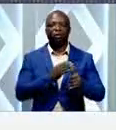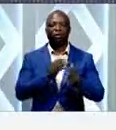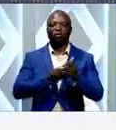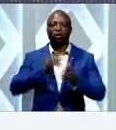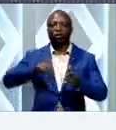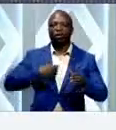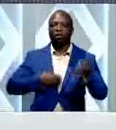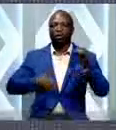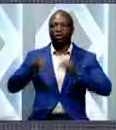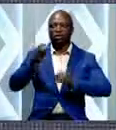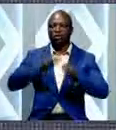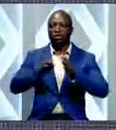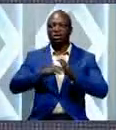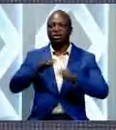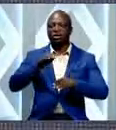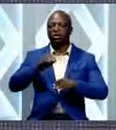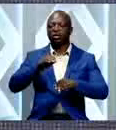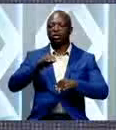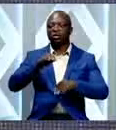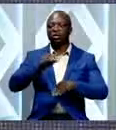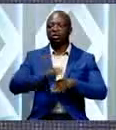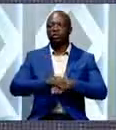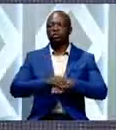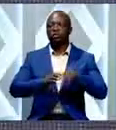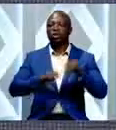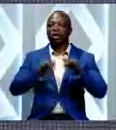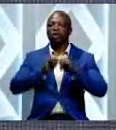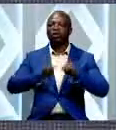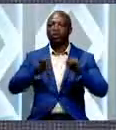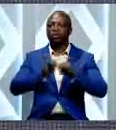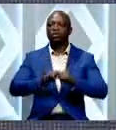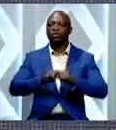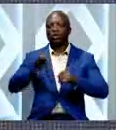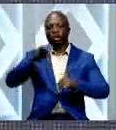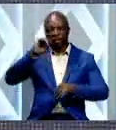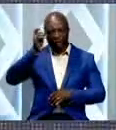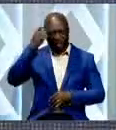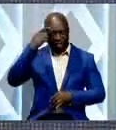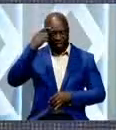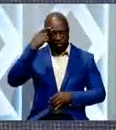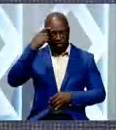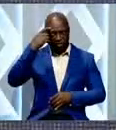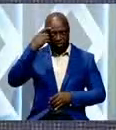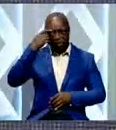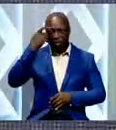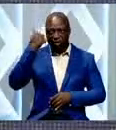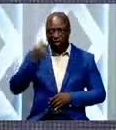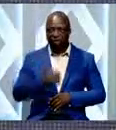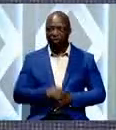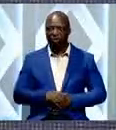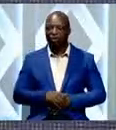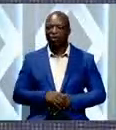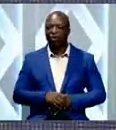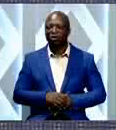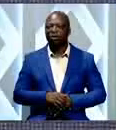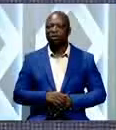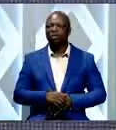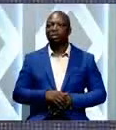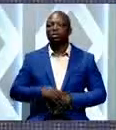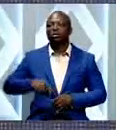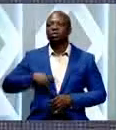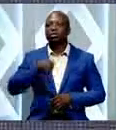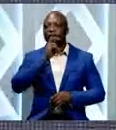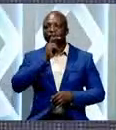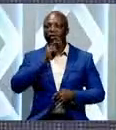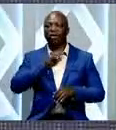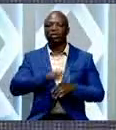nous investissons sur une infrastructure étatique. Parce que normalement, nous sommes carrément sur